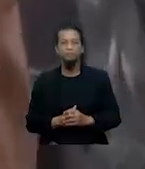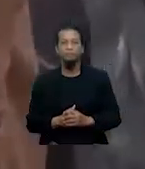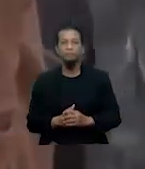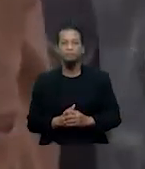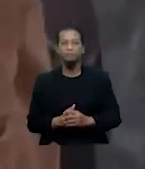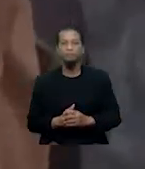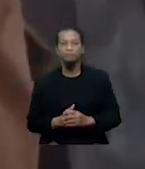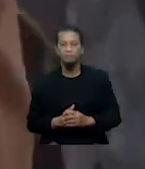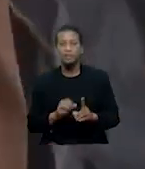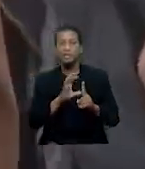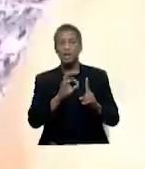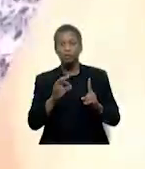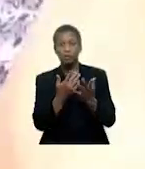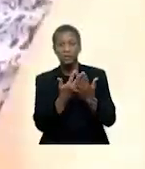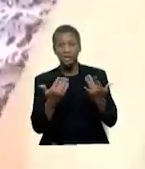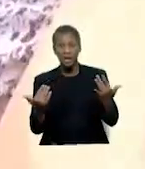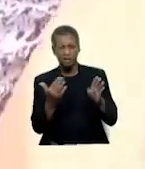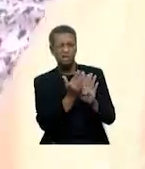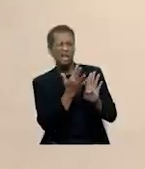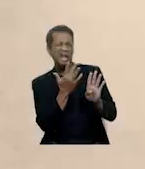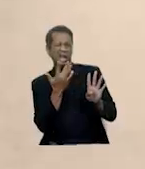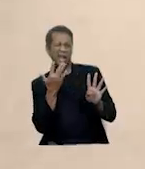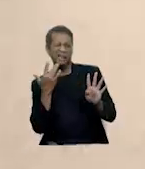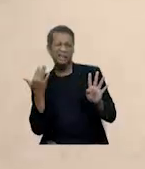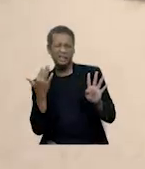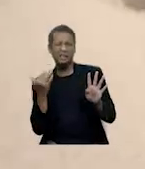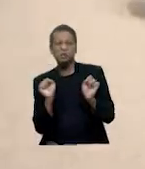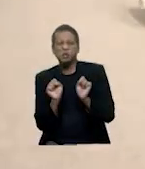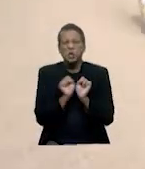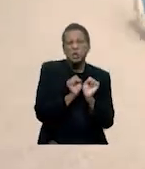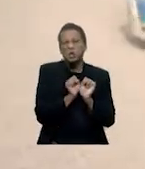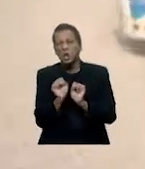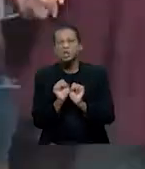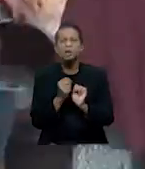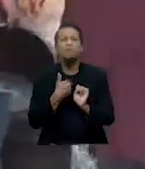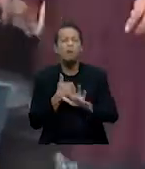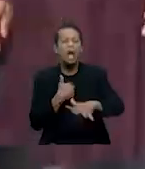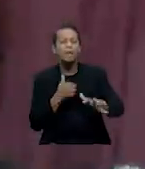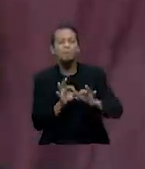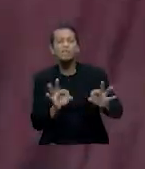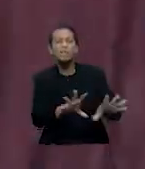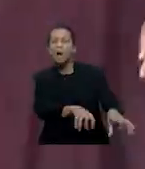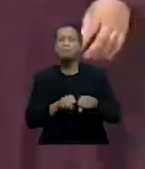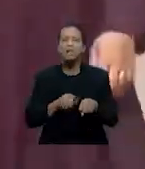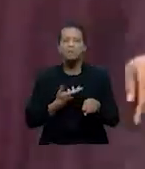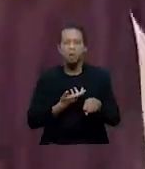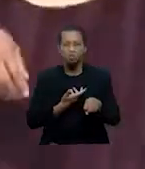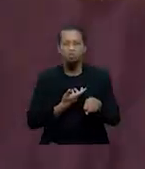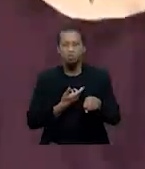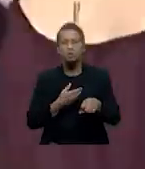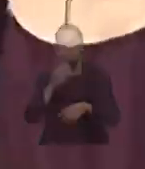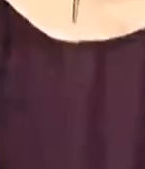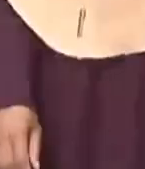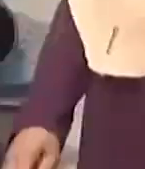Ratusan warga Desa Cibogo, Kabupaten Bandung, Jawa Barat berdesakan antre pembagian air bersih yang dilakukan Polres Cimahi.